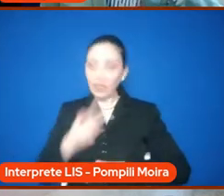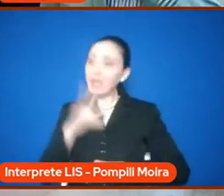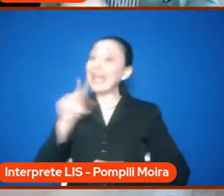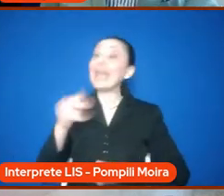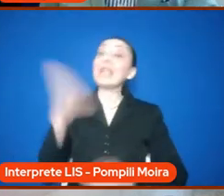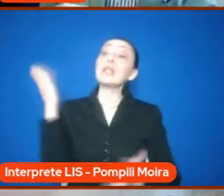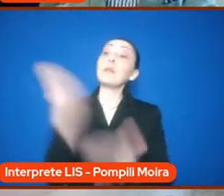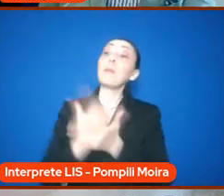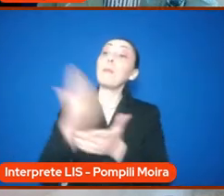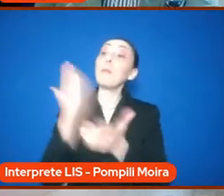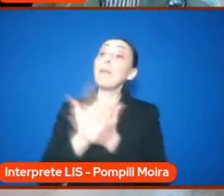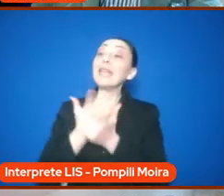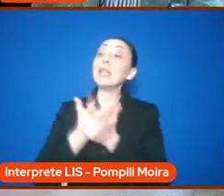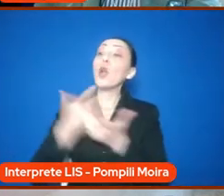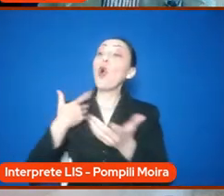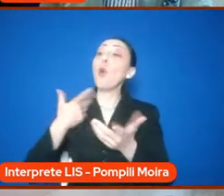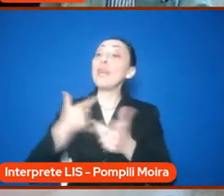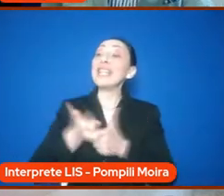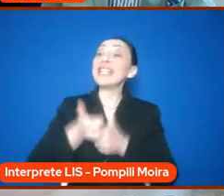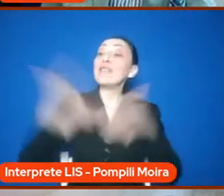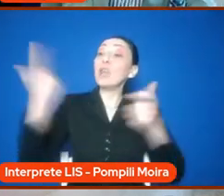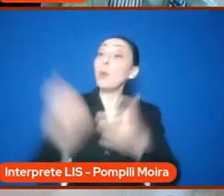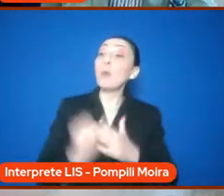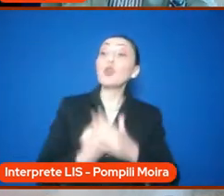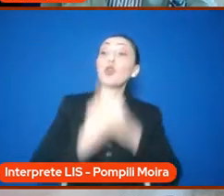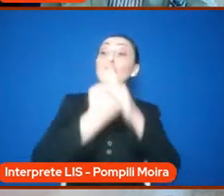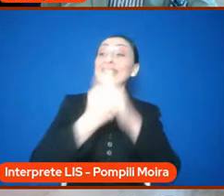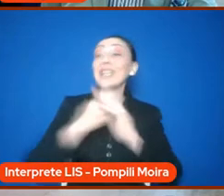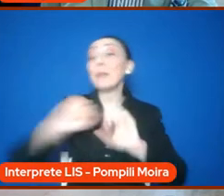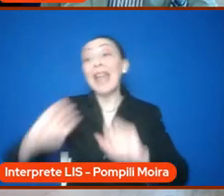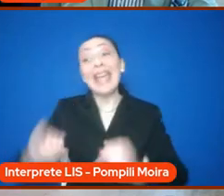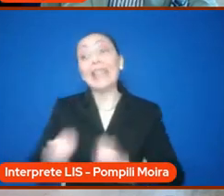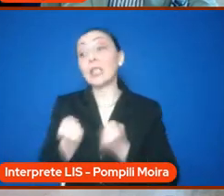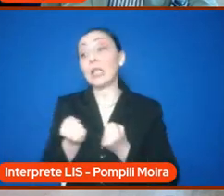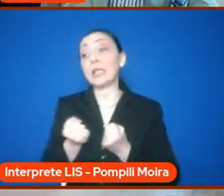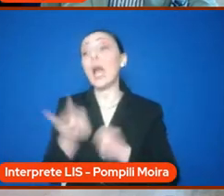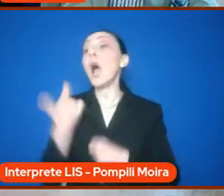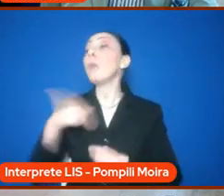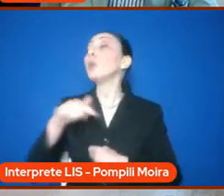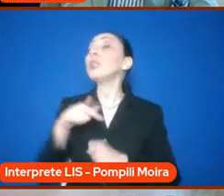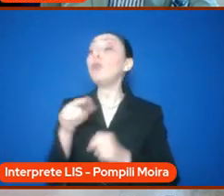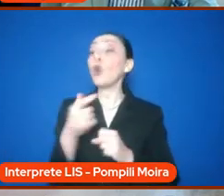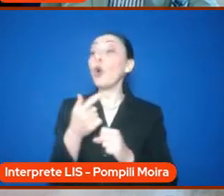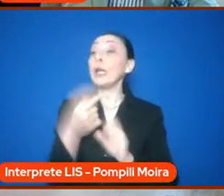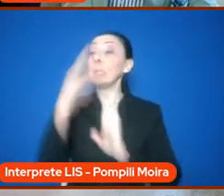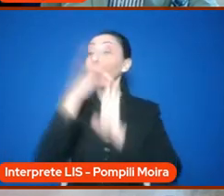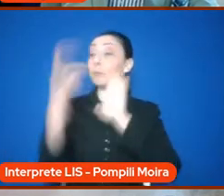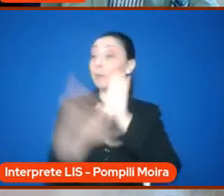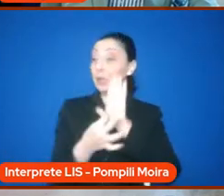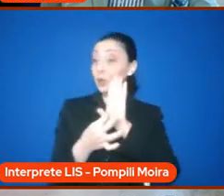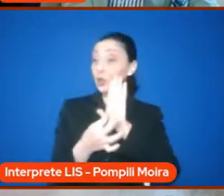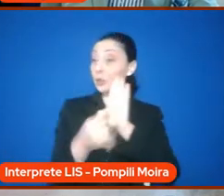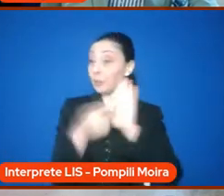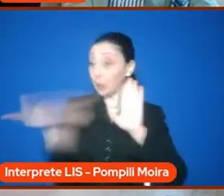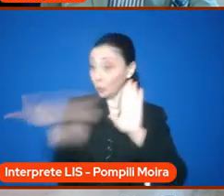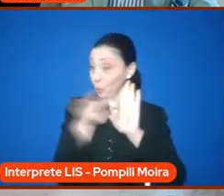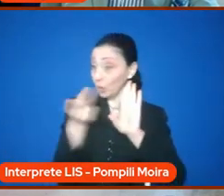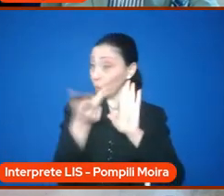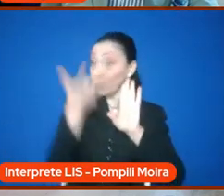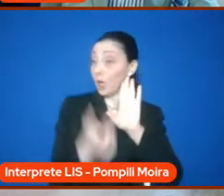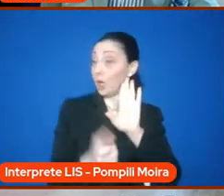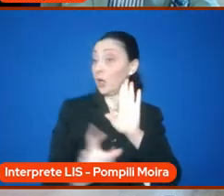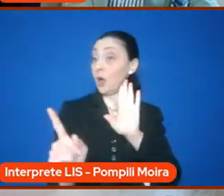sostenibile e di resilienza, perché tanto noi non adotteremo mai questi principi, perché